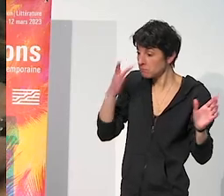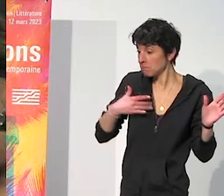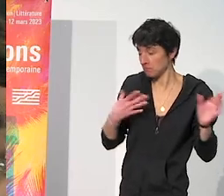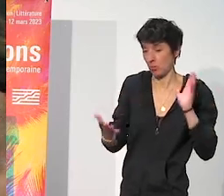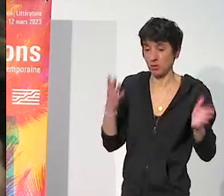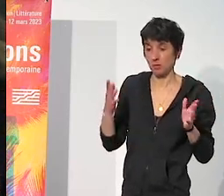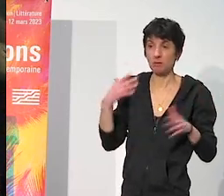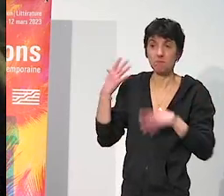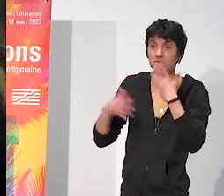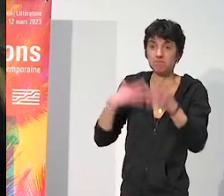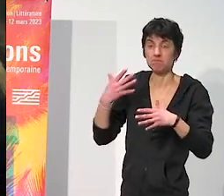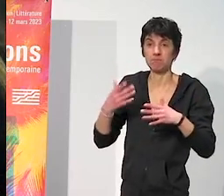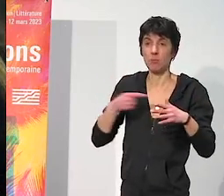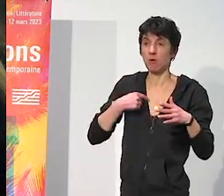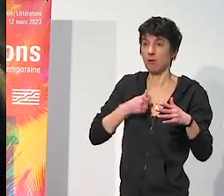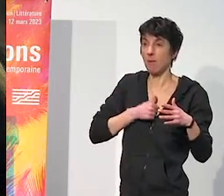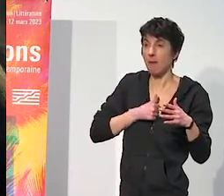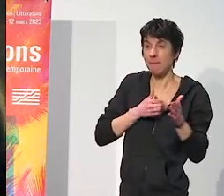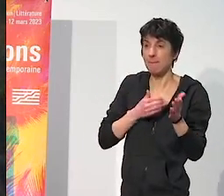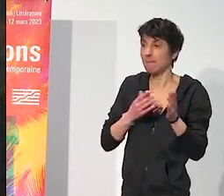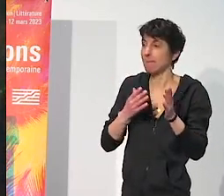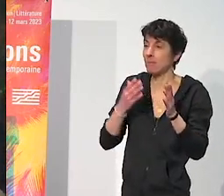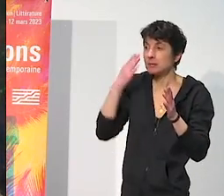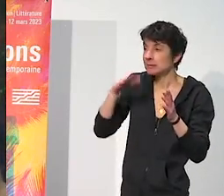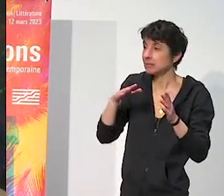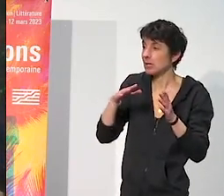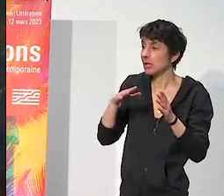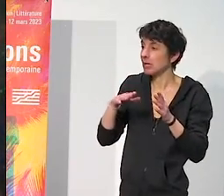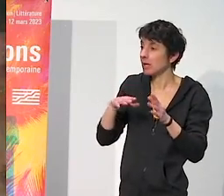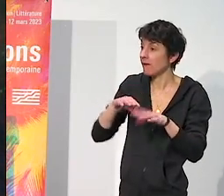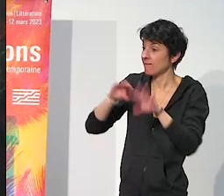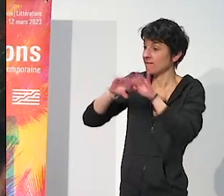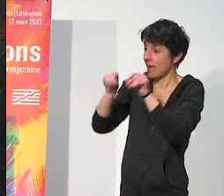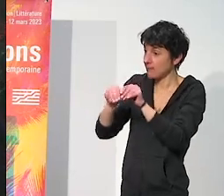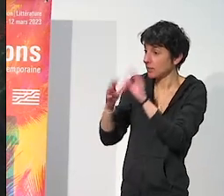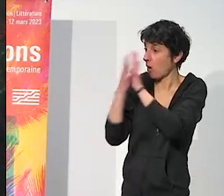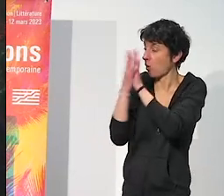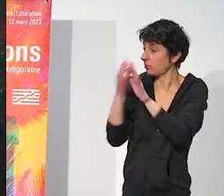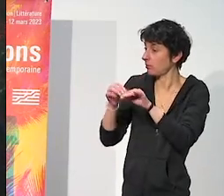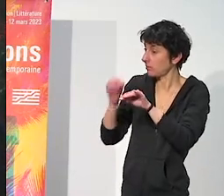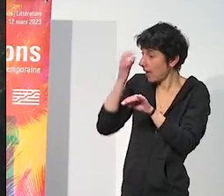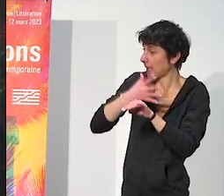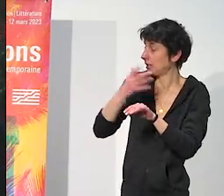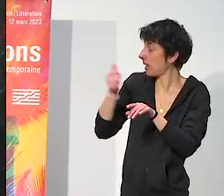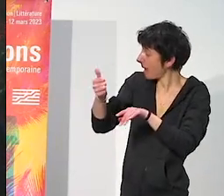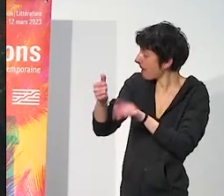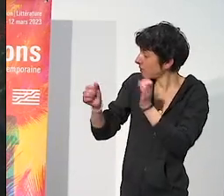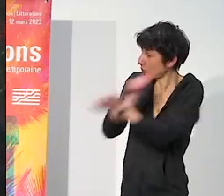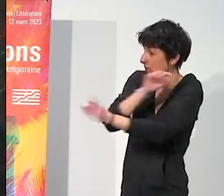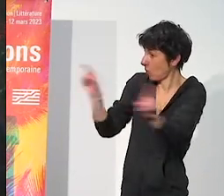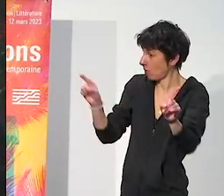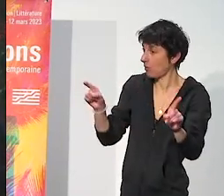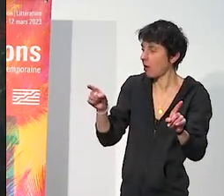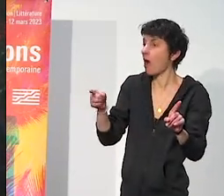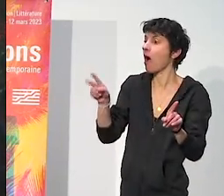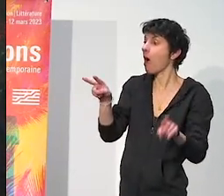où j'ai... rencontrer la partie américaine de la famille, mais qui n'avait pas vécu le génocide. Et là, j'ai vu autre